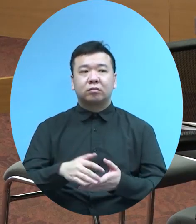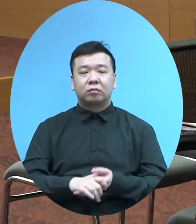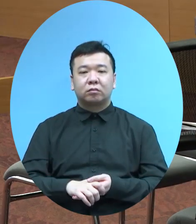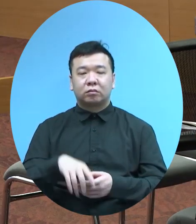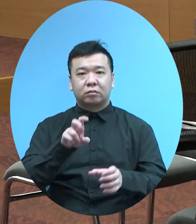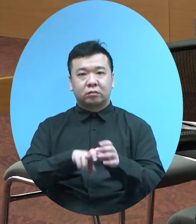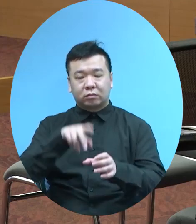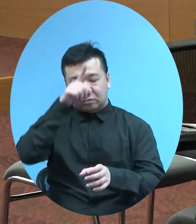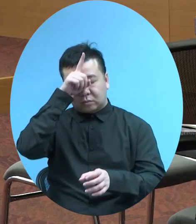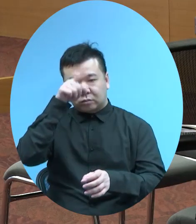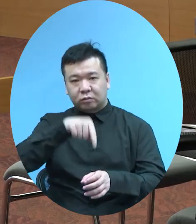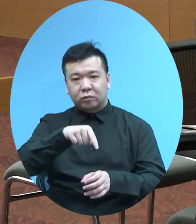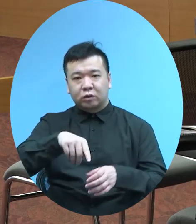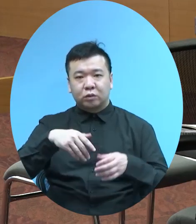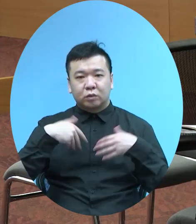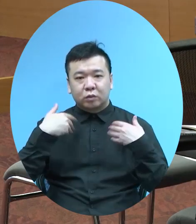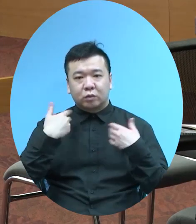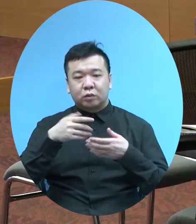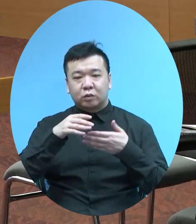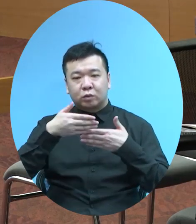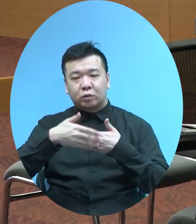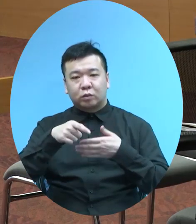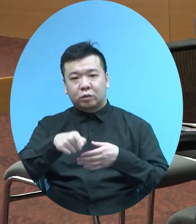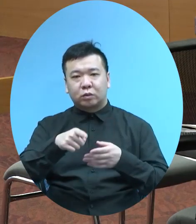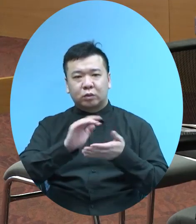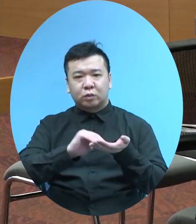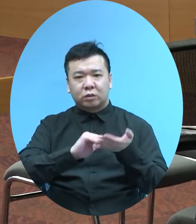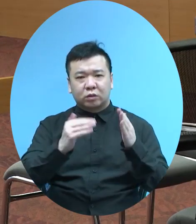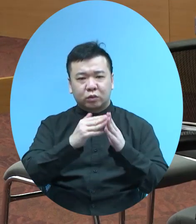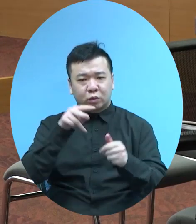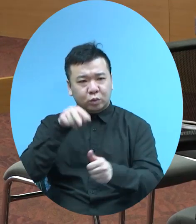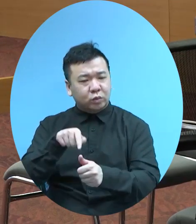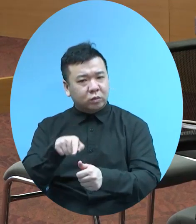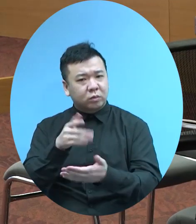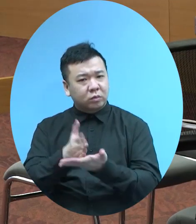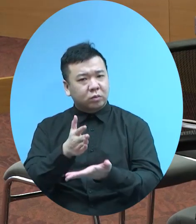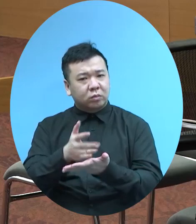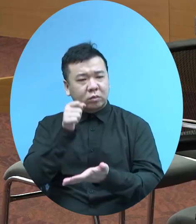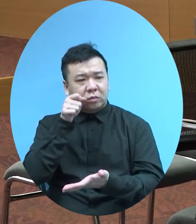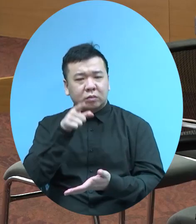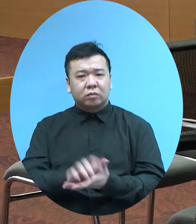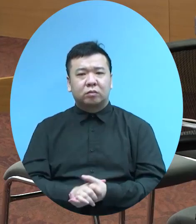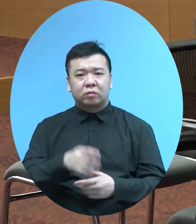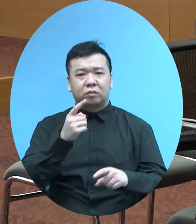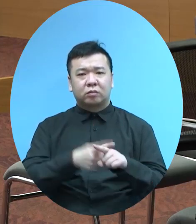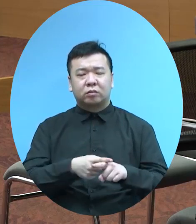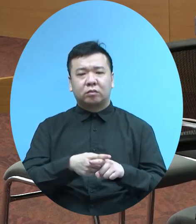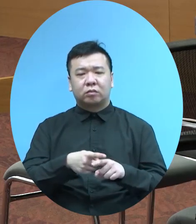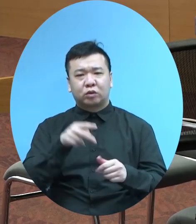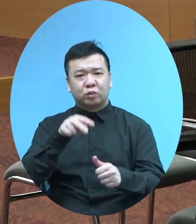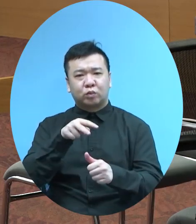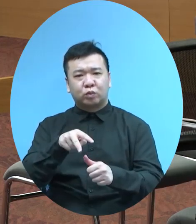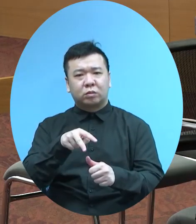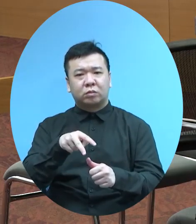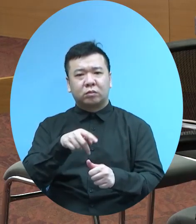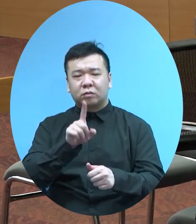西貢衞康樂中心咧，點解唔係屬於衞生署即係管轄咧？即係嗰個管理嗰方